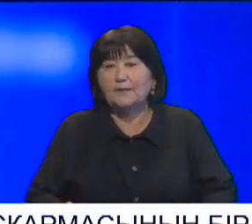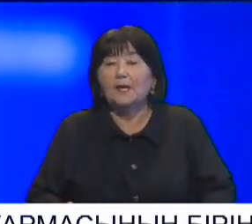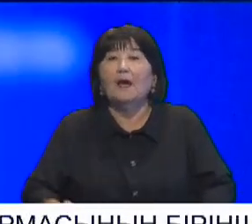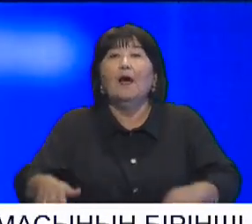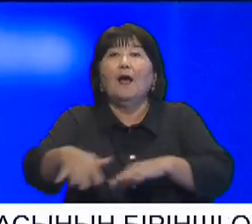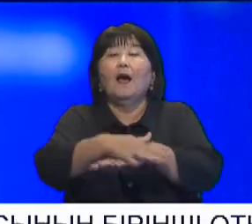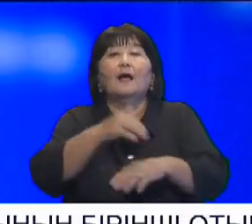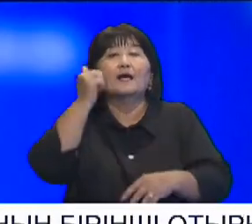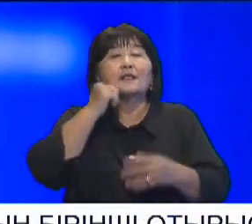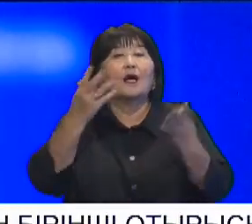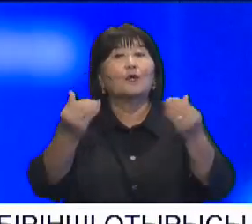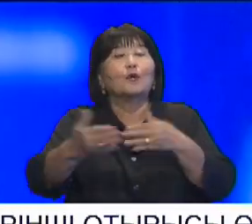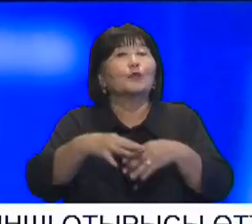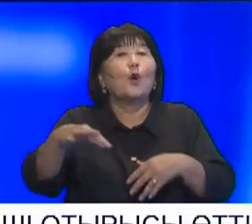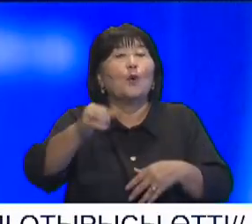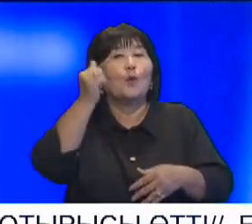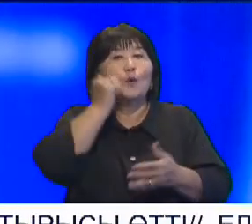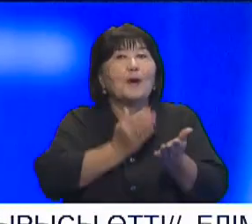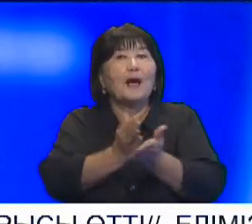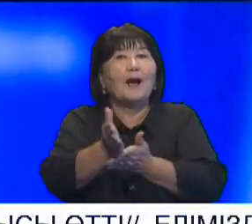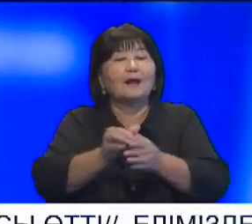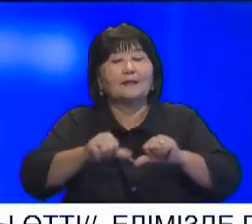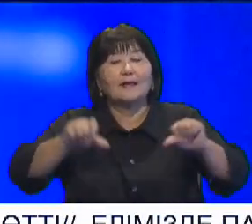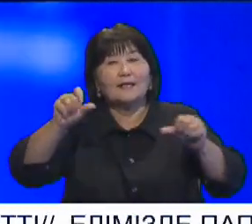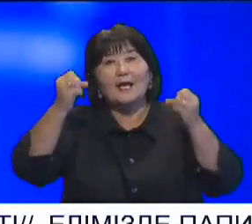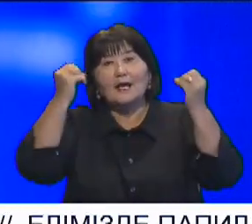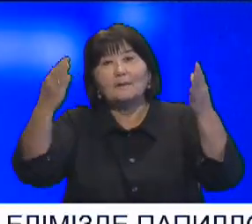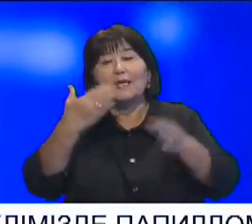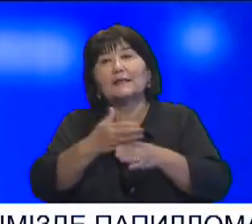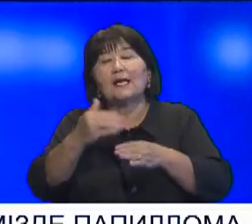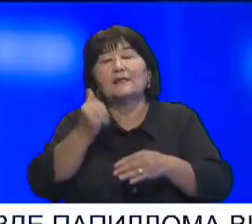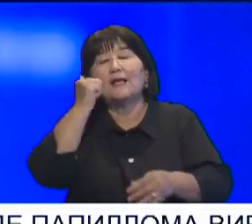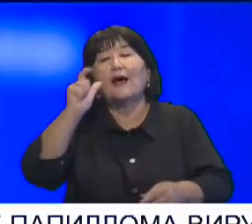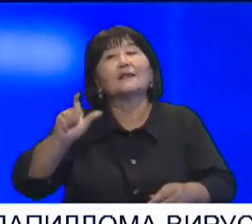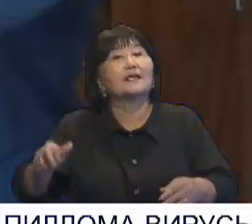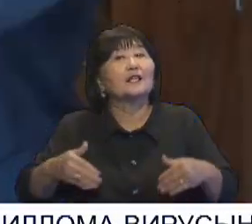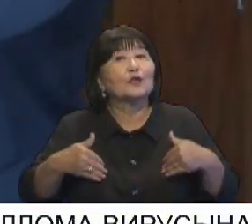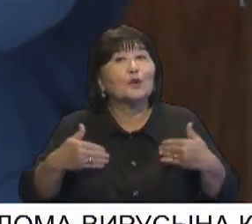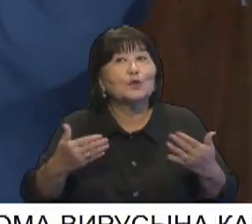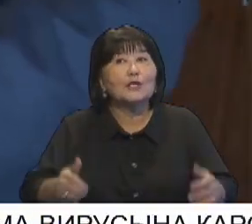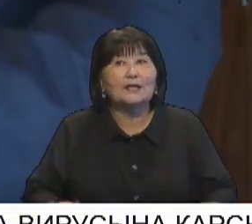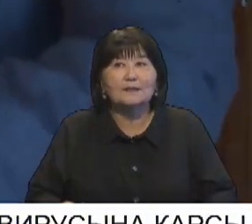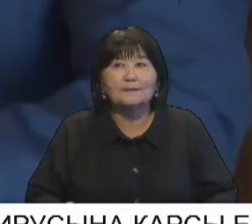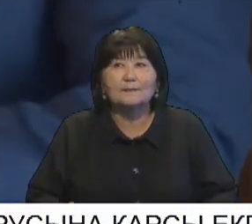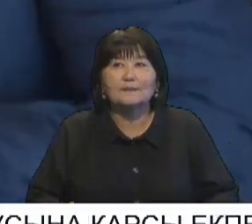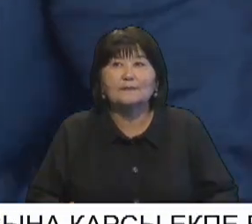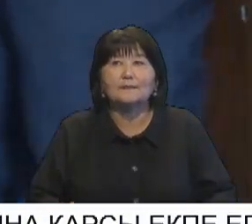Халықаралық қарттар күні қарсаңында облыстық ардагерлер кеңесі мәдениет саласы ардагерлерін құттықтады.